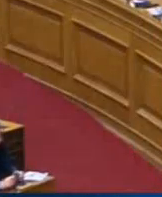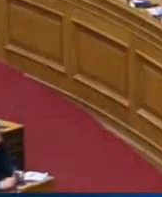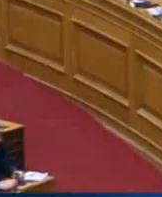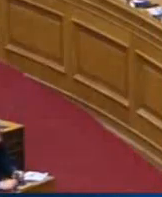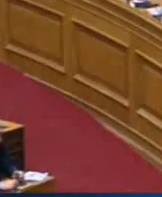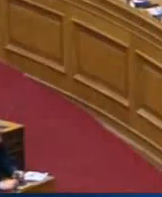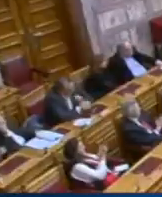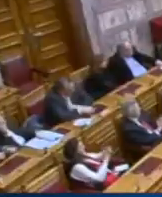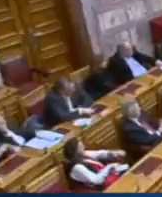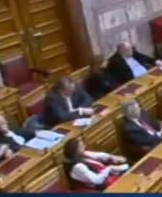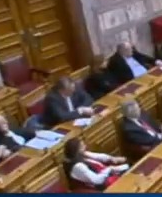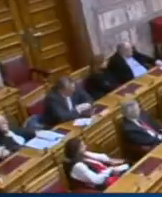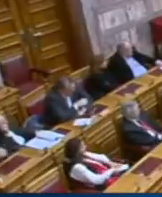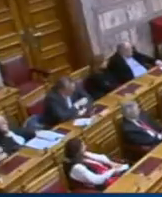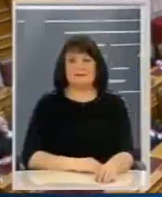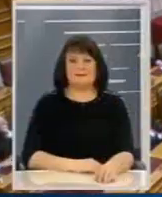Συνεχίζω όμως.